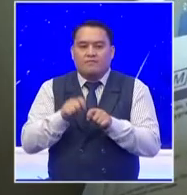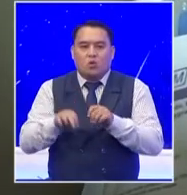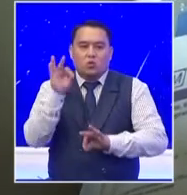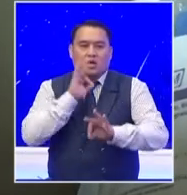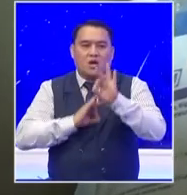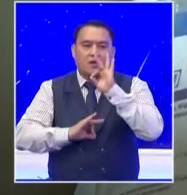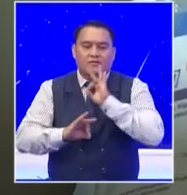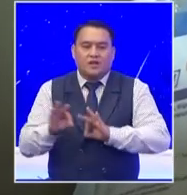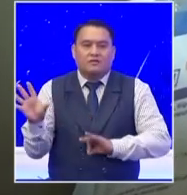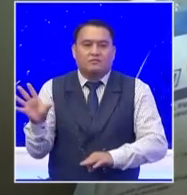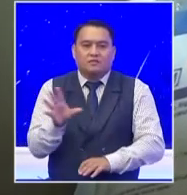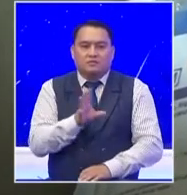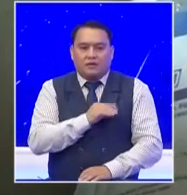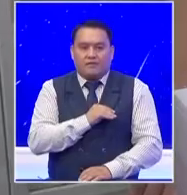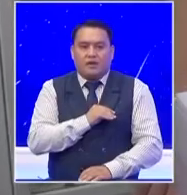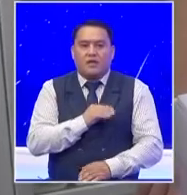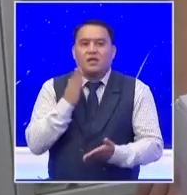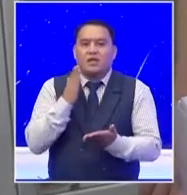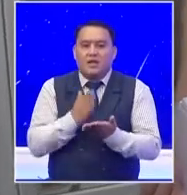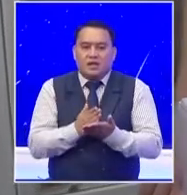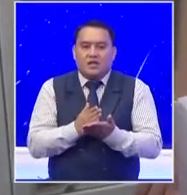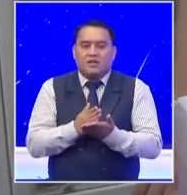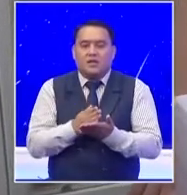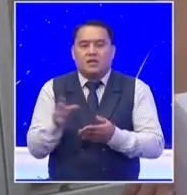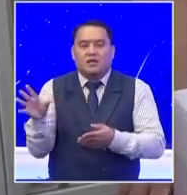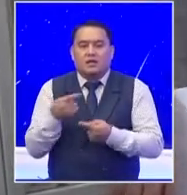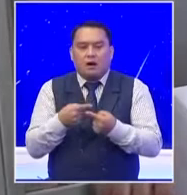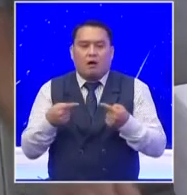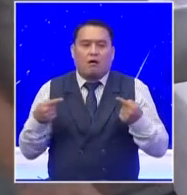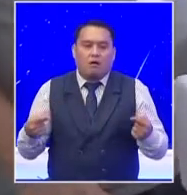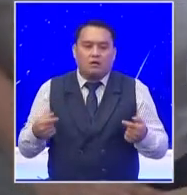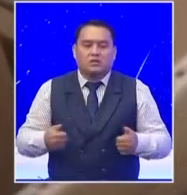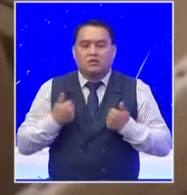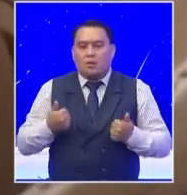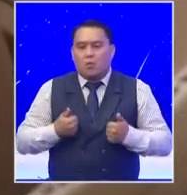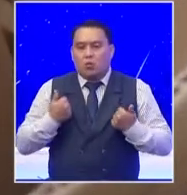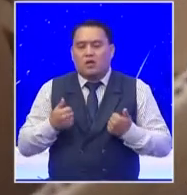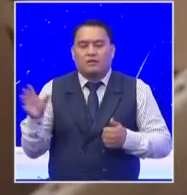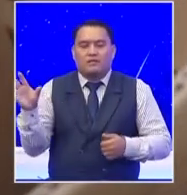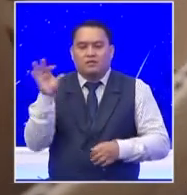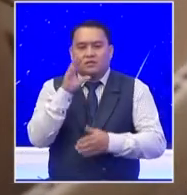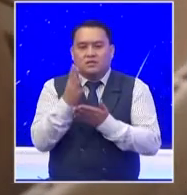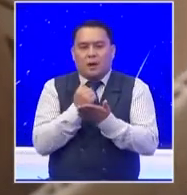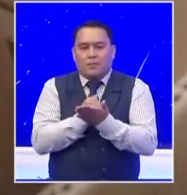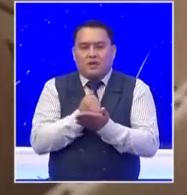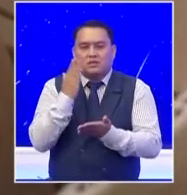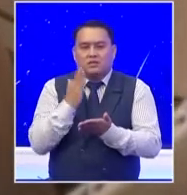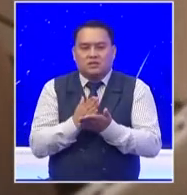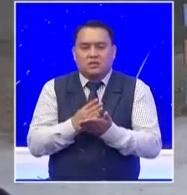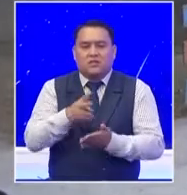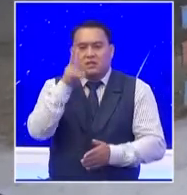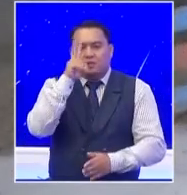и средств медицинского назначения. В наличии имеются антибиотики, противовирусные и иммуностимулирующие препараты, запаса которых хватит на полтора